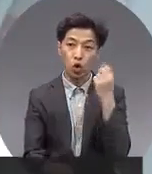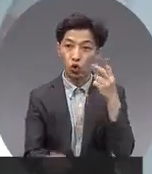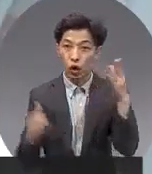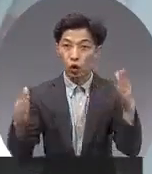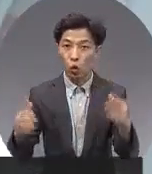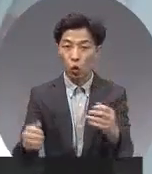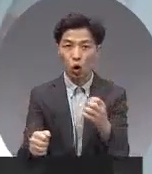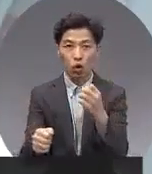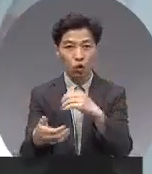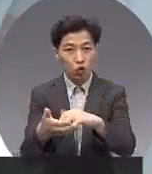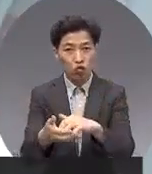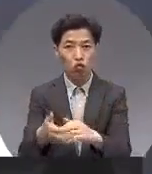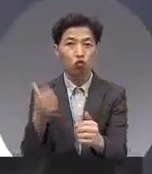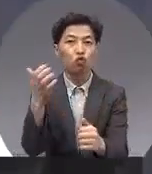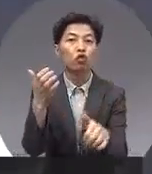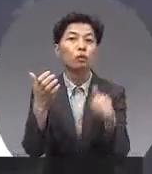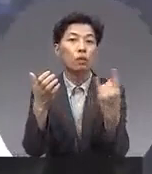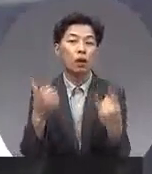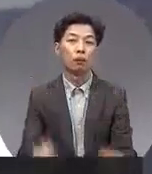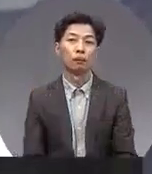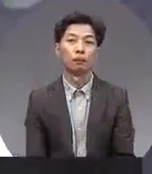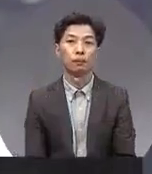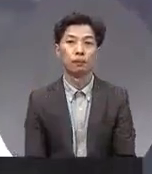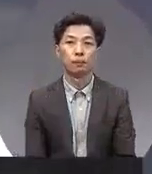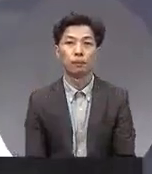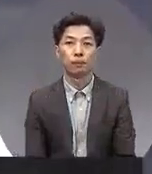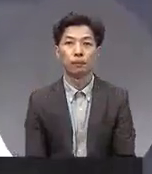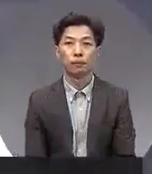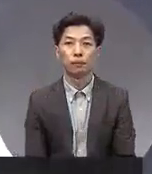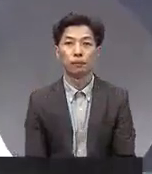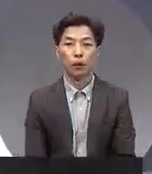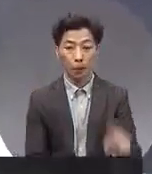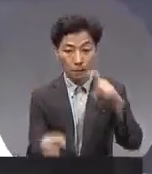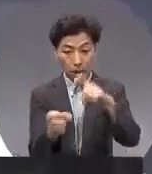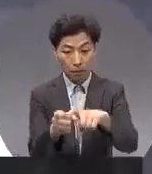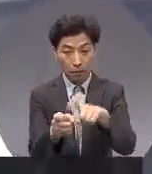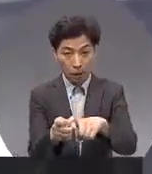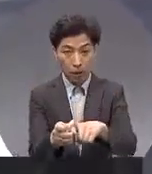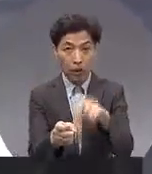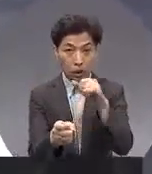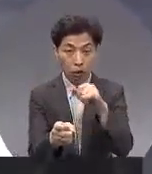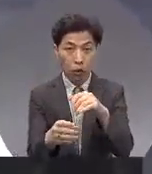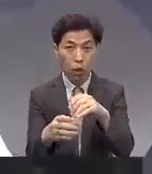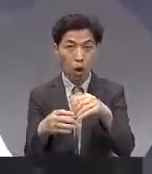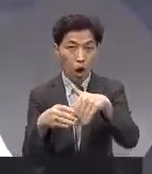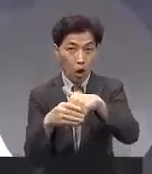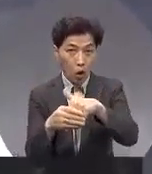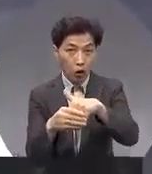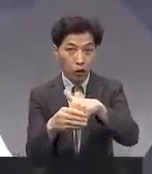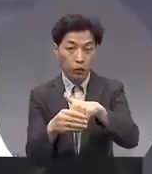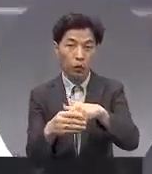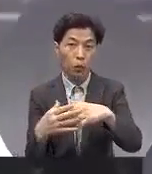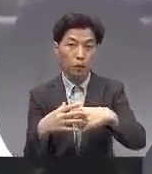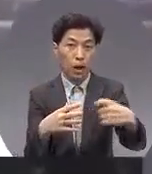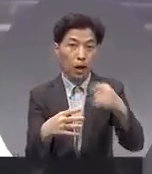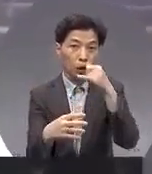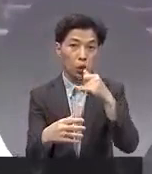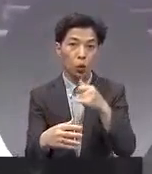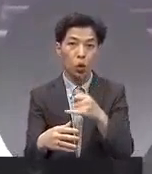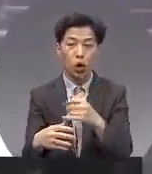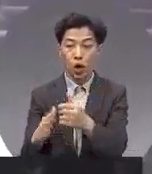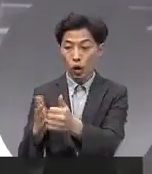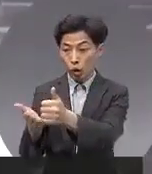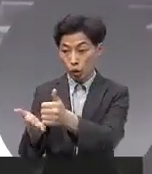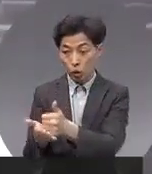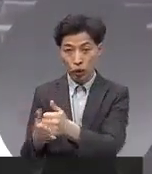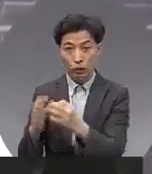가까이 절도 행각을 이어왔는데요. 식음료는 물론 잠금 장치가 없는 현금 보관함이나 손님이 실수로 두고 간